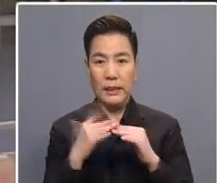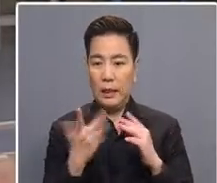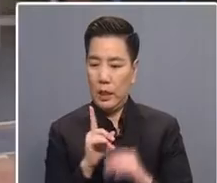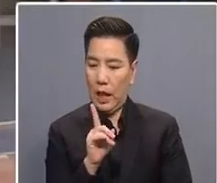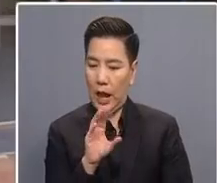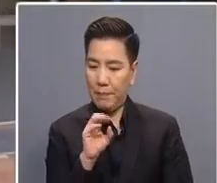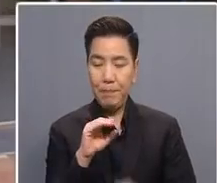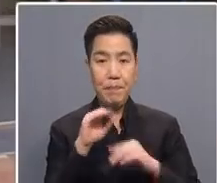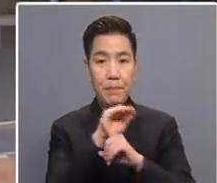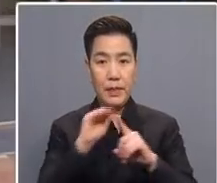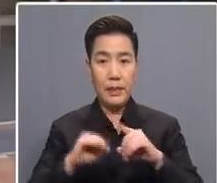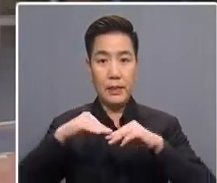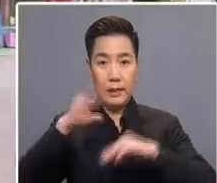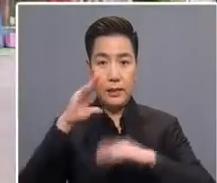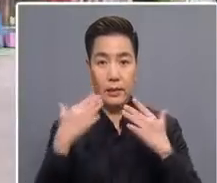า50%แล้วค่ะ